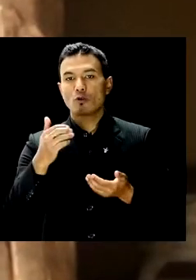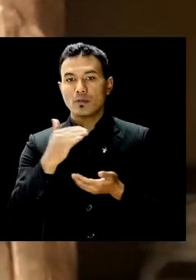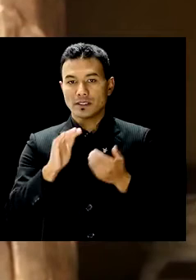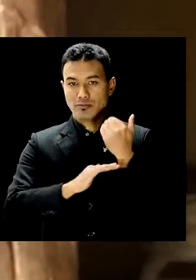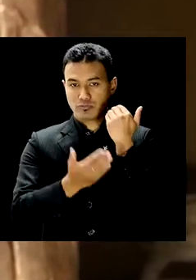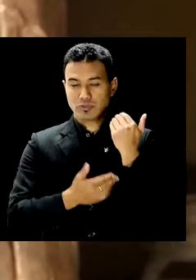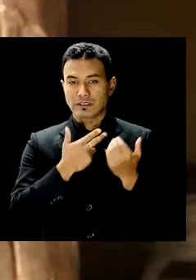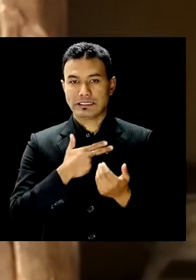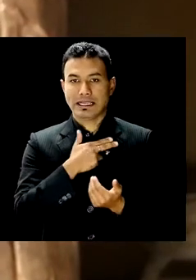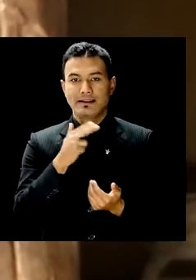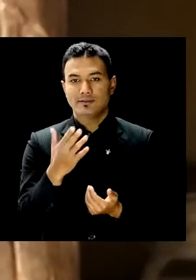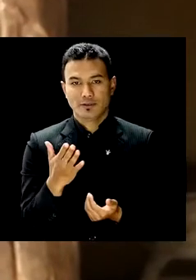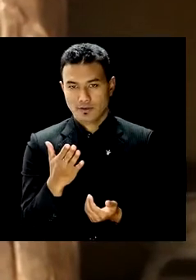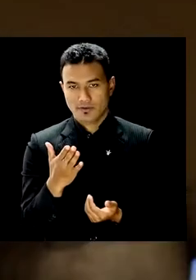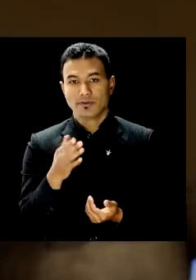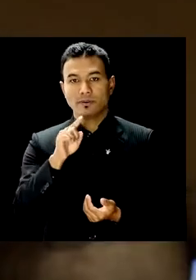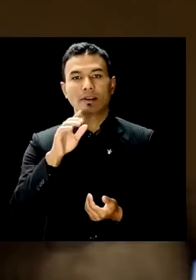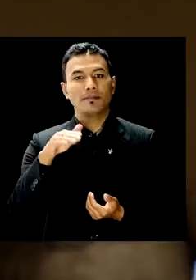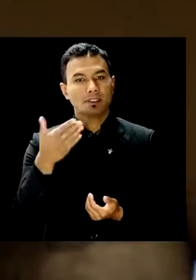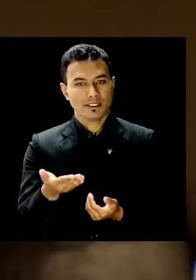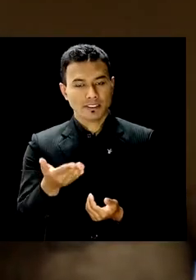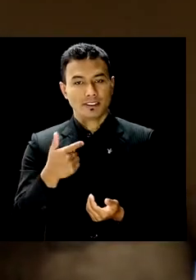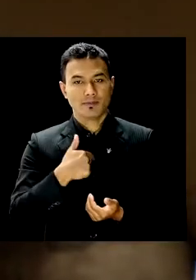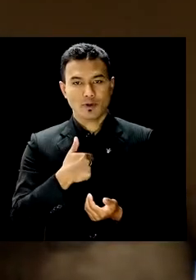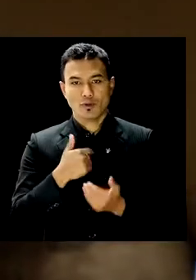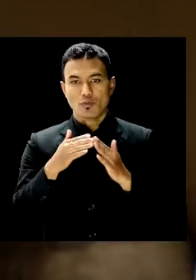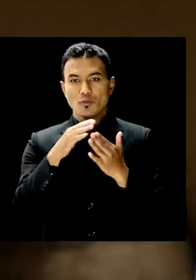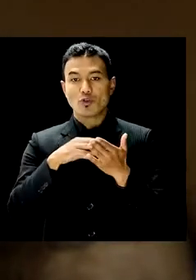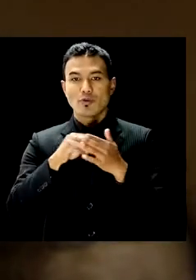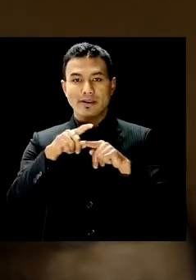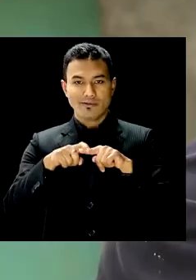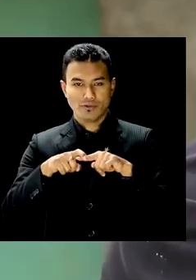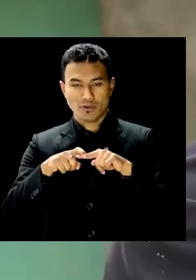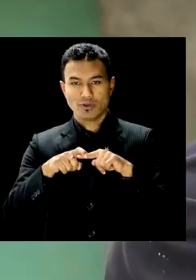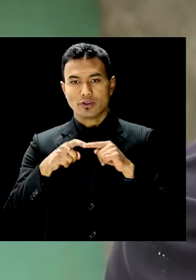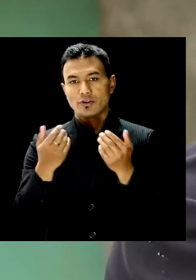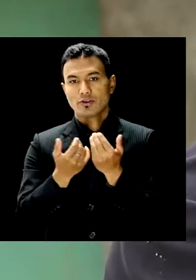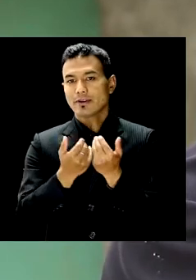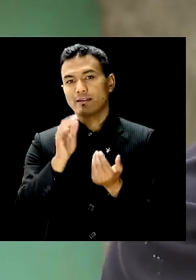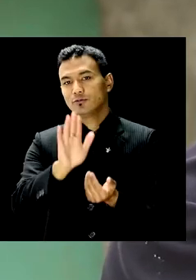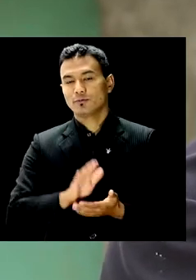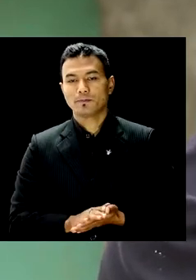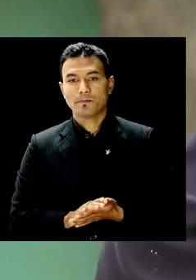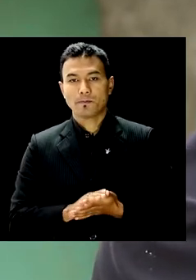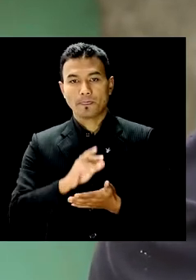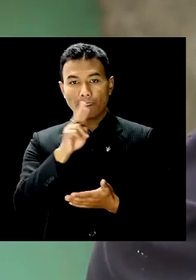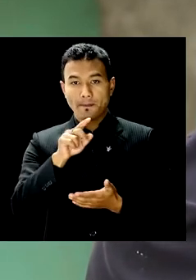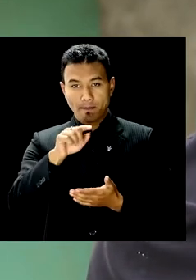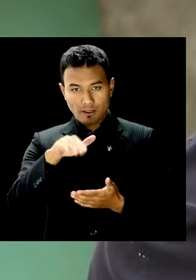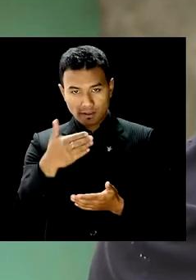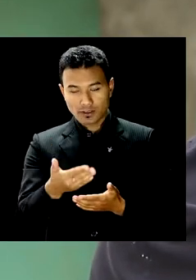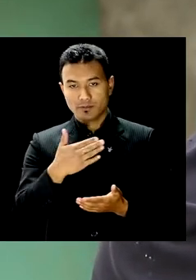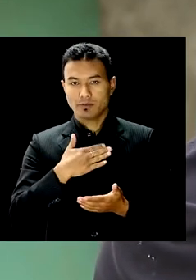अर्को बच्चा लिने मेरो चाहना छैन, त्यसपछि म यो परिवार नियोजन गराएछु, अनि